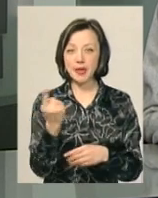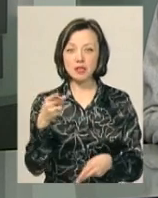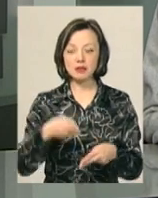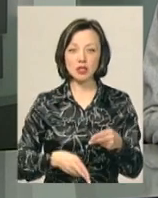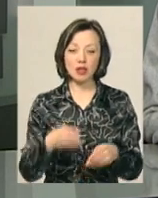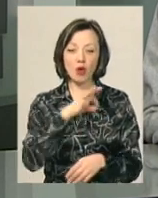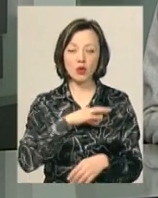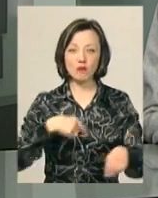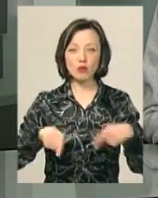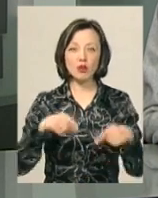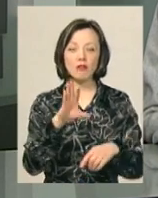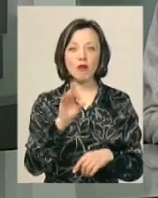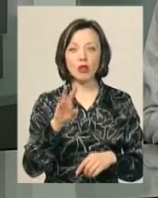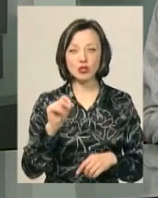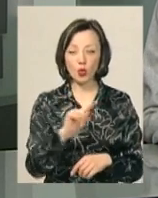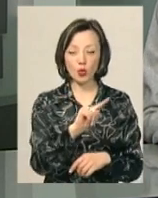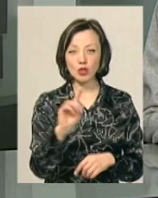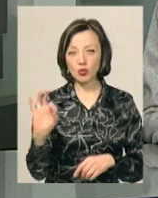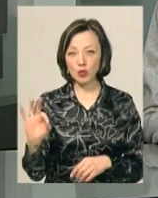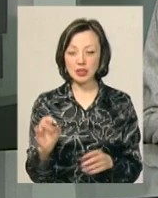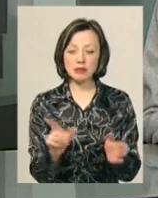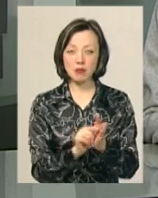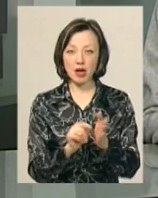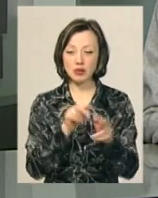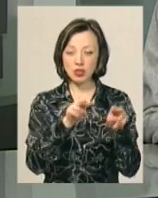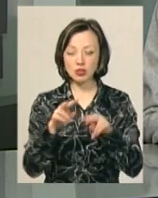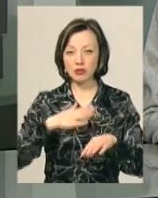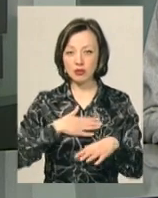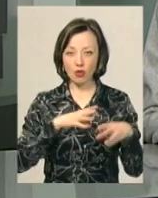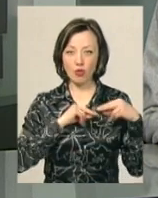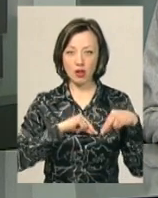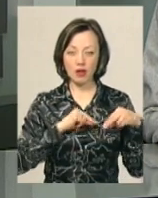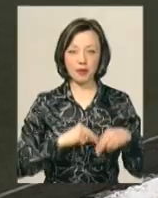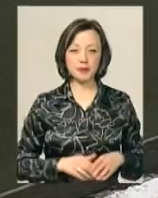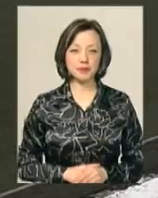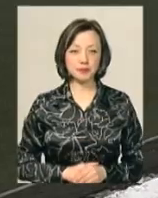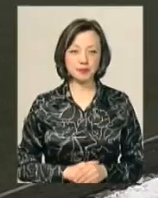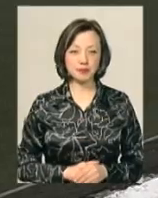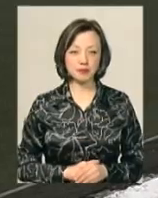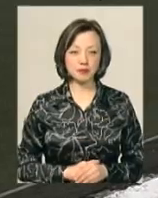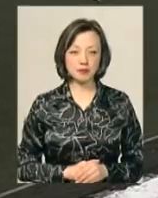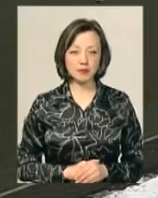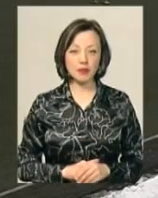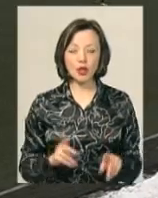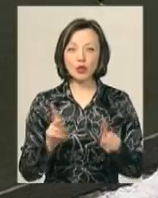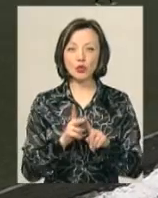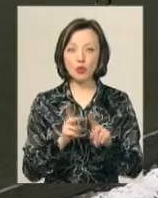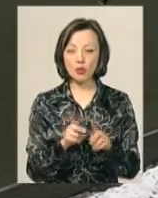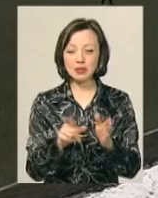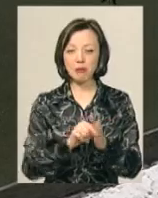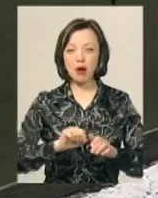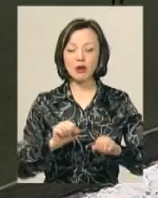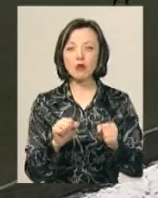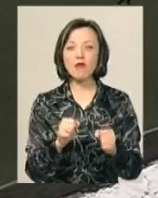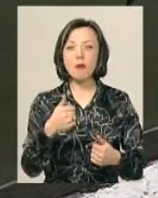користь футболістів із Волочиська – 1-0. За спарингом стежила моя колега Світлана Поробок. У другому спаринговому